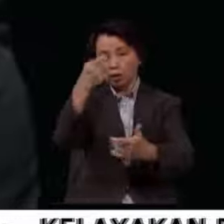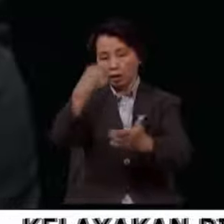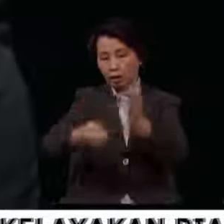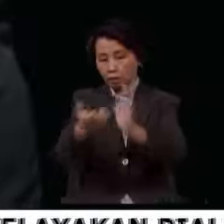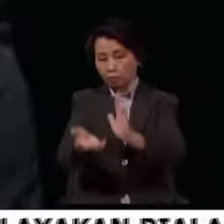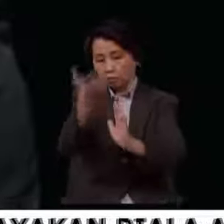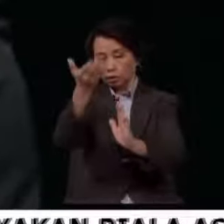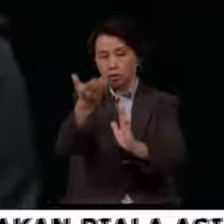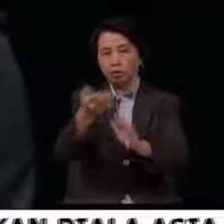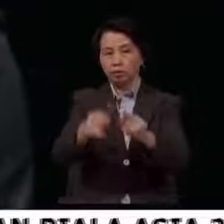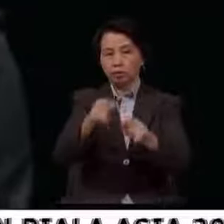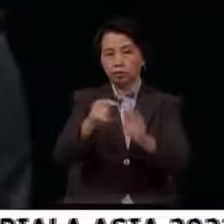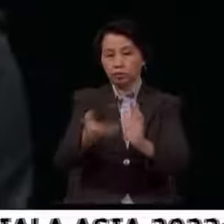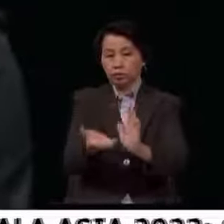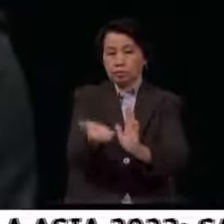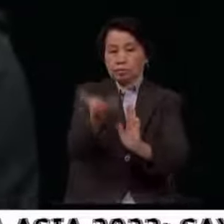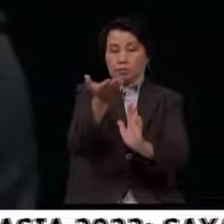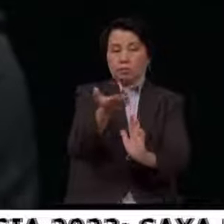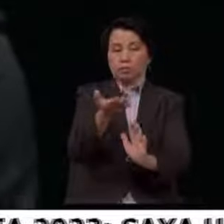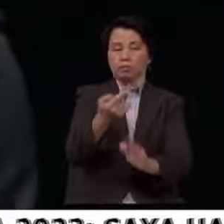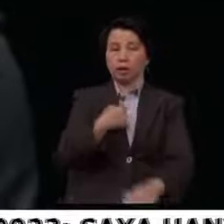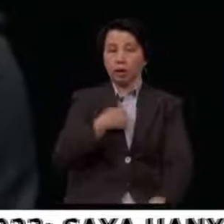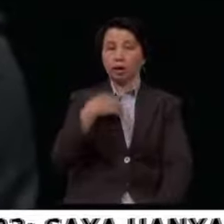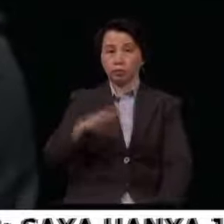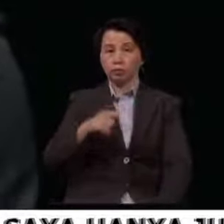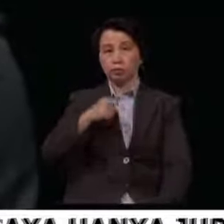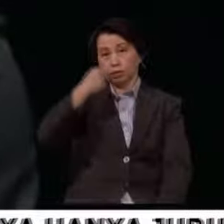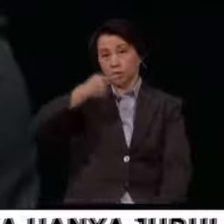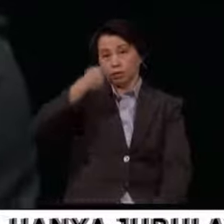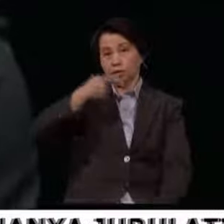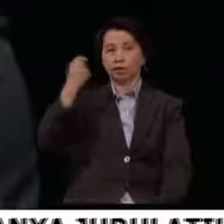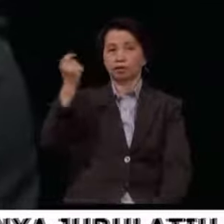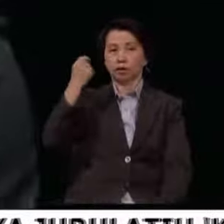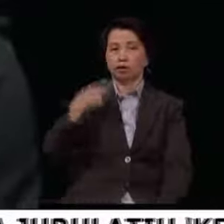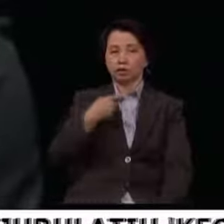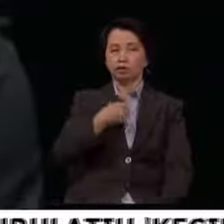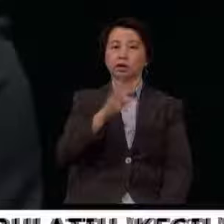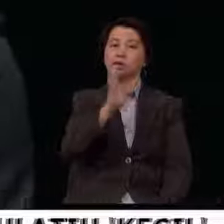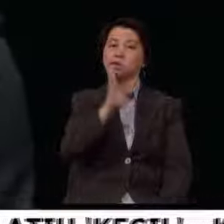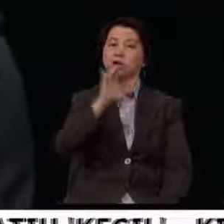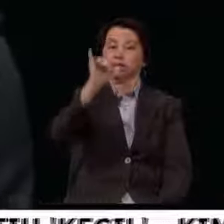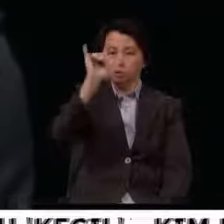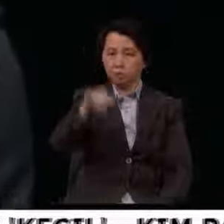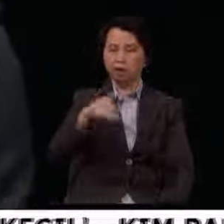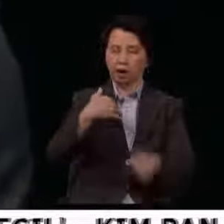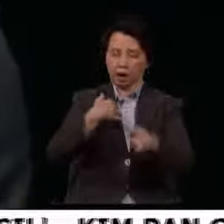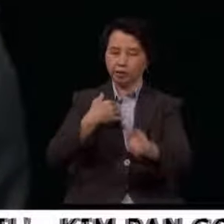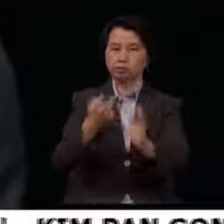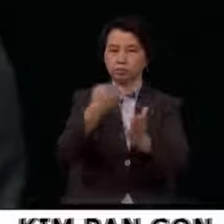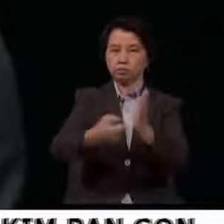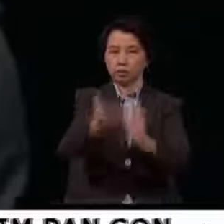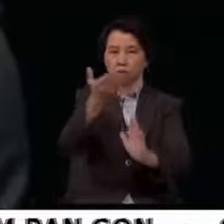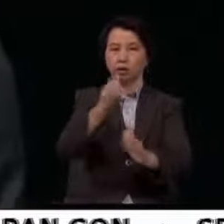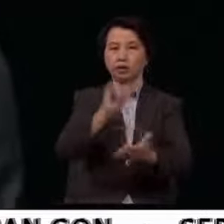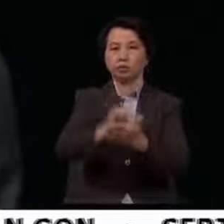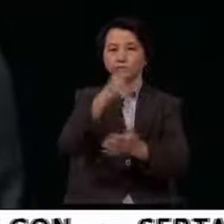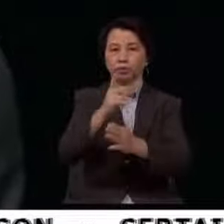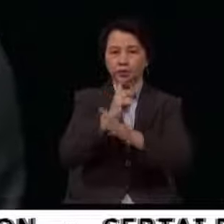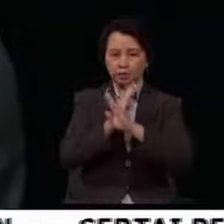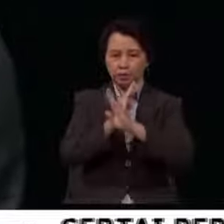hal yang dikatakan setelah harganya dibunuh plastikan Jadi kita harus tahulah fakta